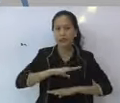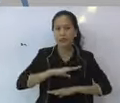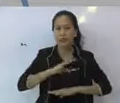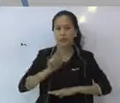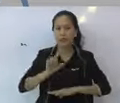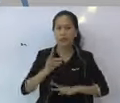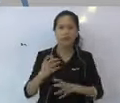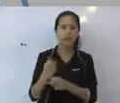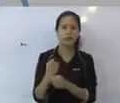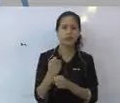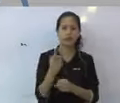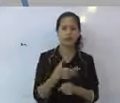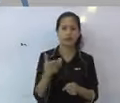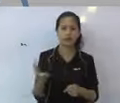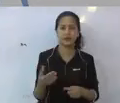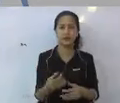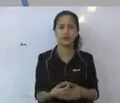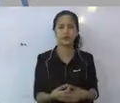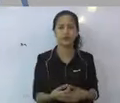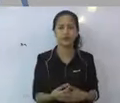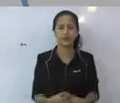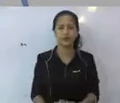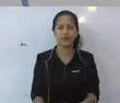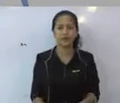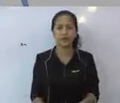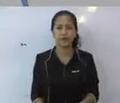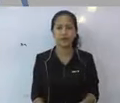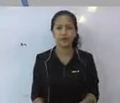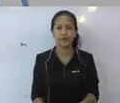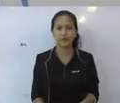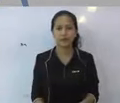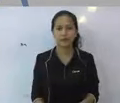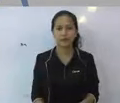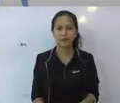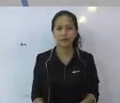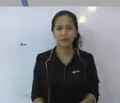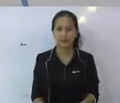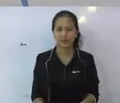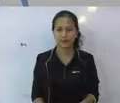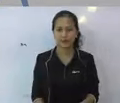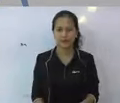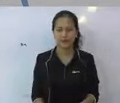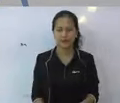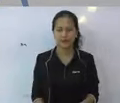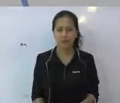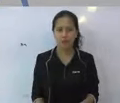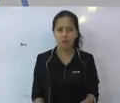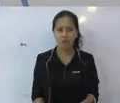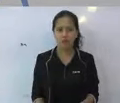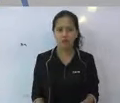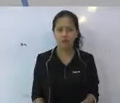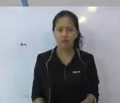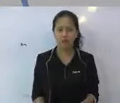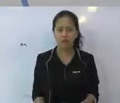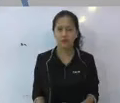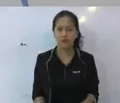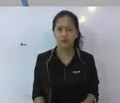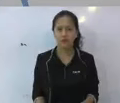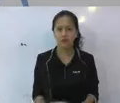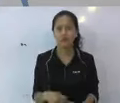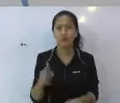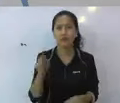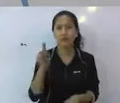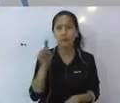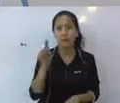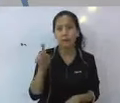Okay? Pwede rin to feed future generations of human. Siyempre, hindi lang naman yung present. Dapat din